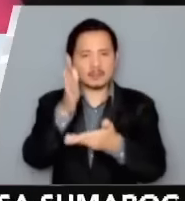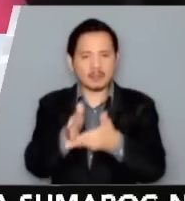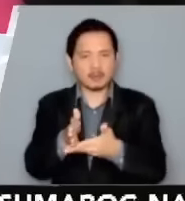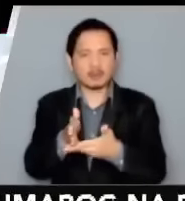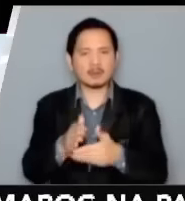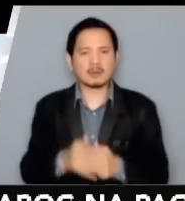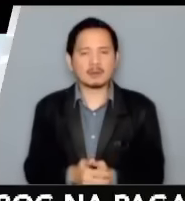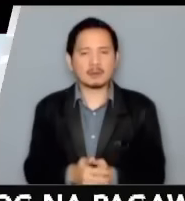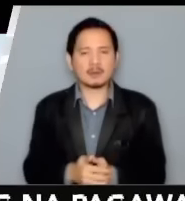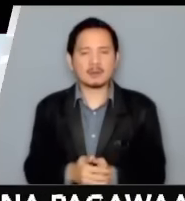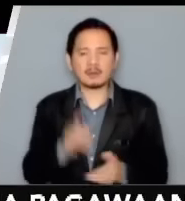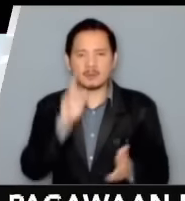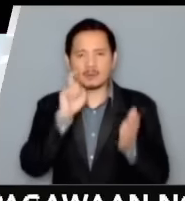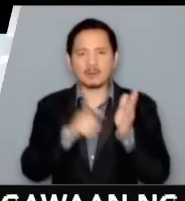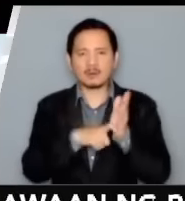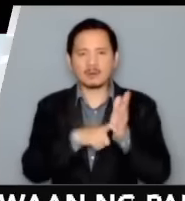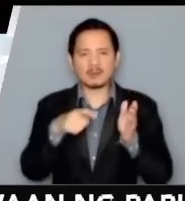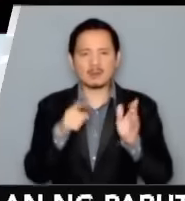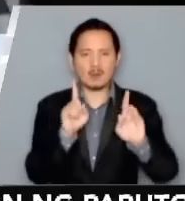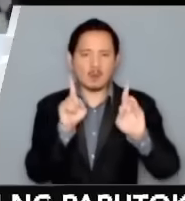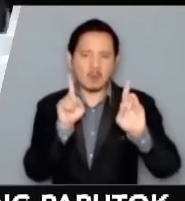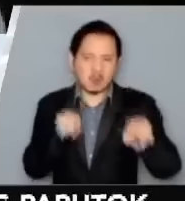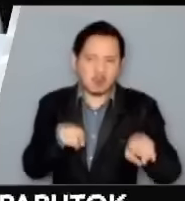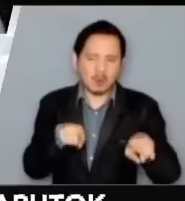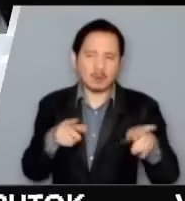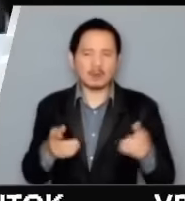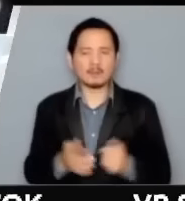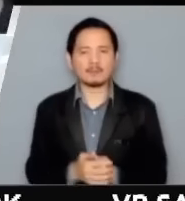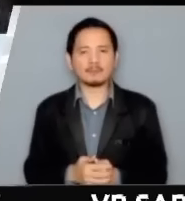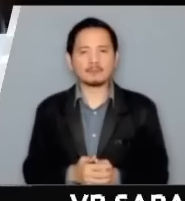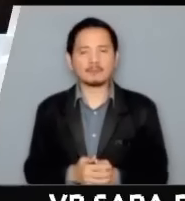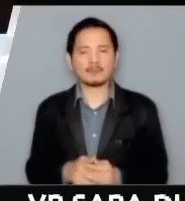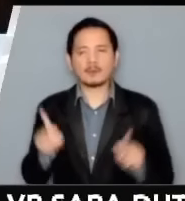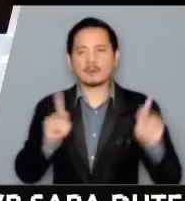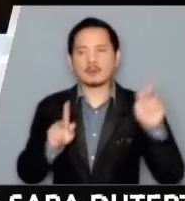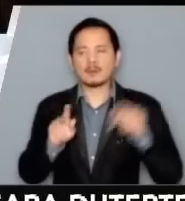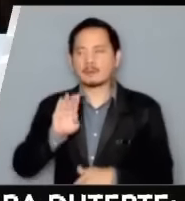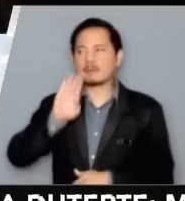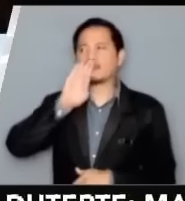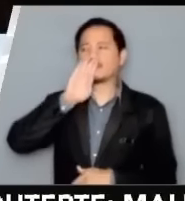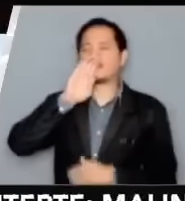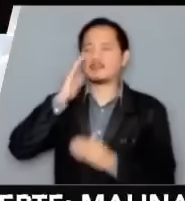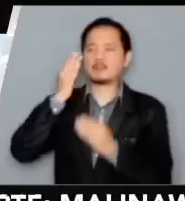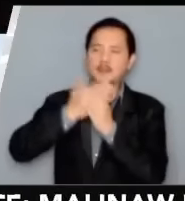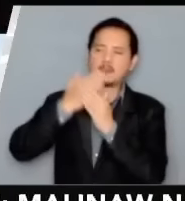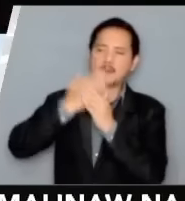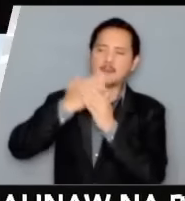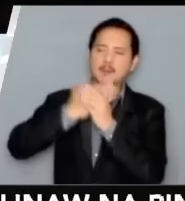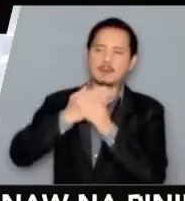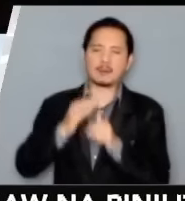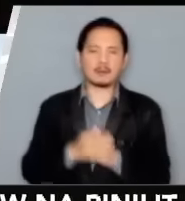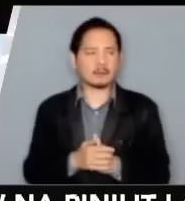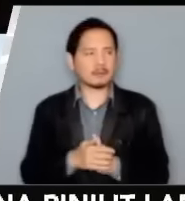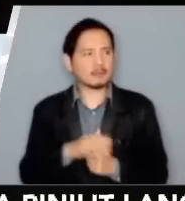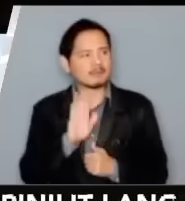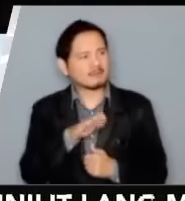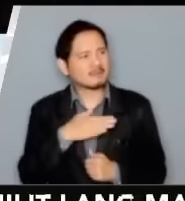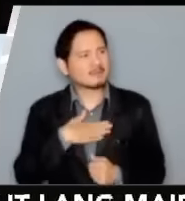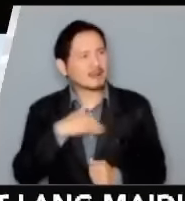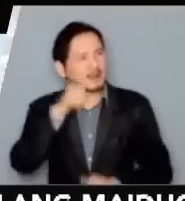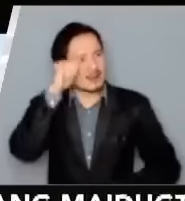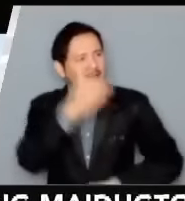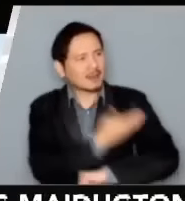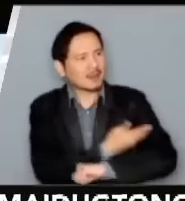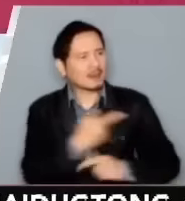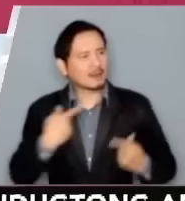yung mga poste malaking abala sa mga residente may mga trabaho yung mga tao katulad ng anak ko May trabaho pupuyat